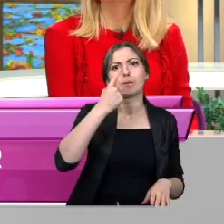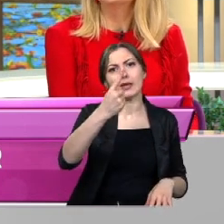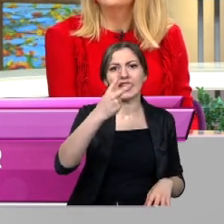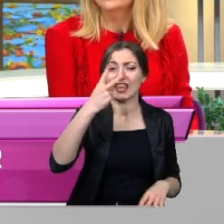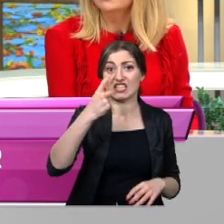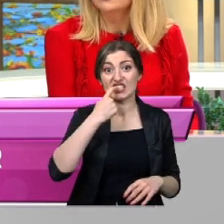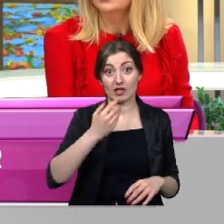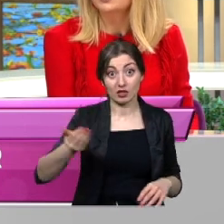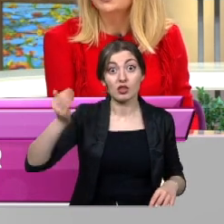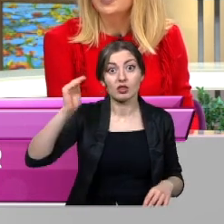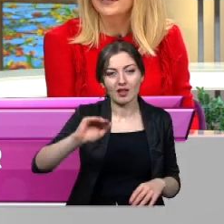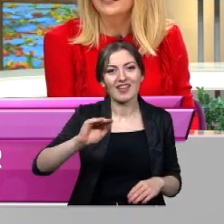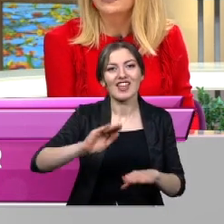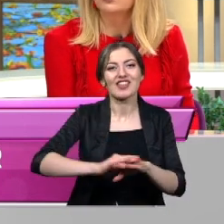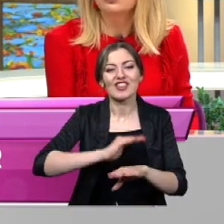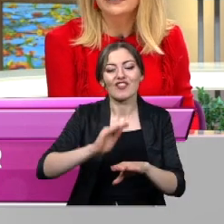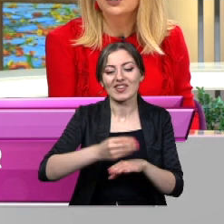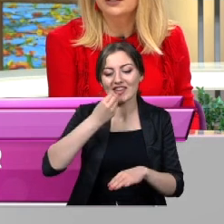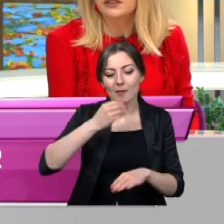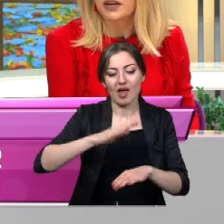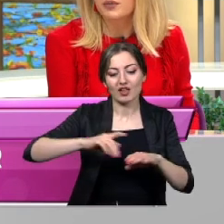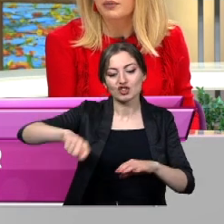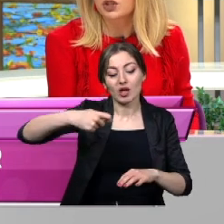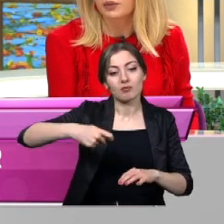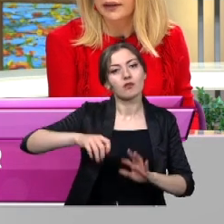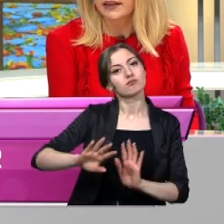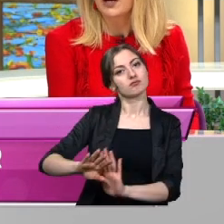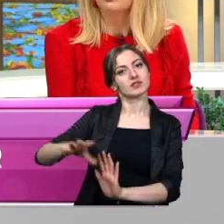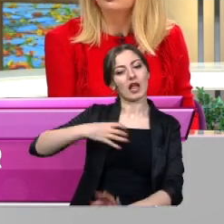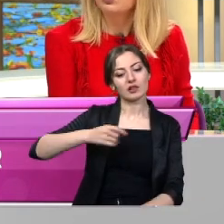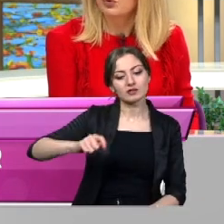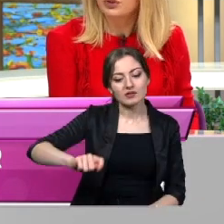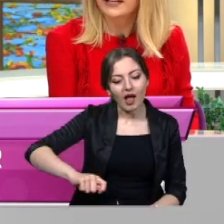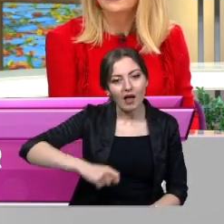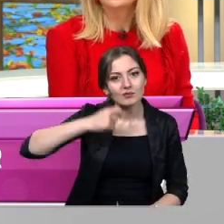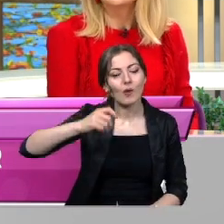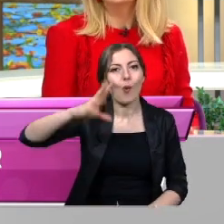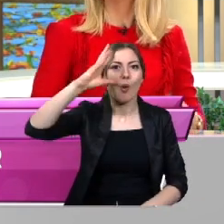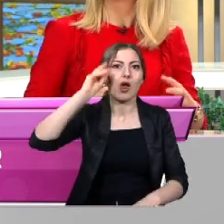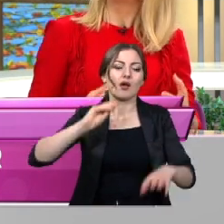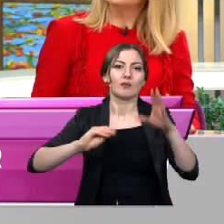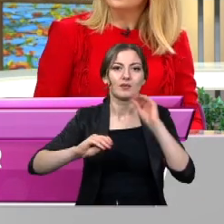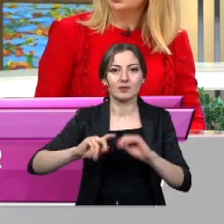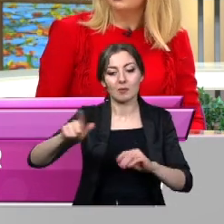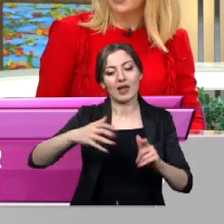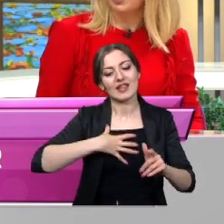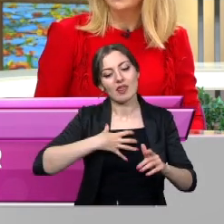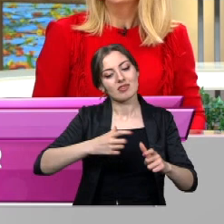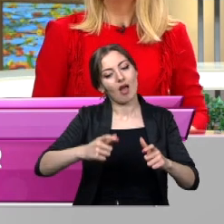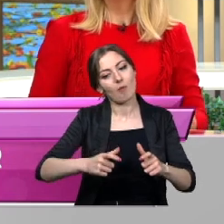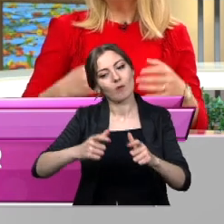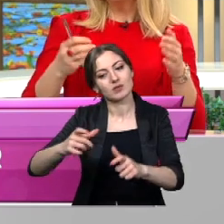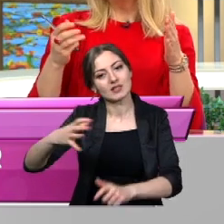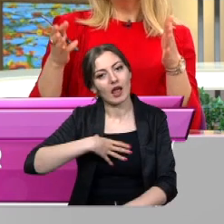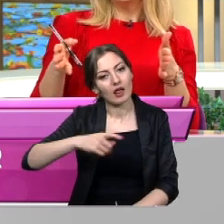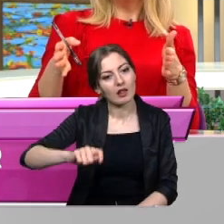yaşına geldiğinden itibaren Artık yavaş yavaş yemek yerken onun eline çatalı vermeye başlamak Onun önüne tabağı koymaya başlamak